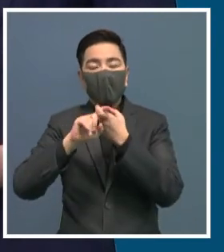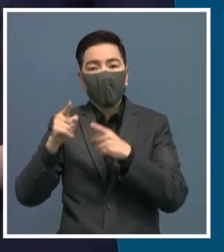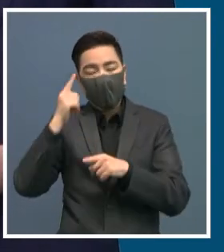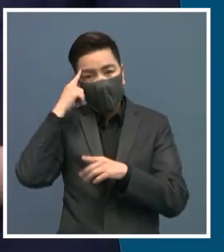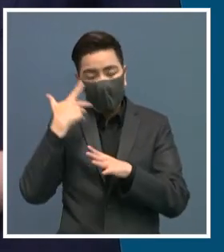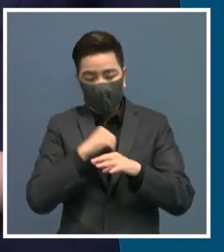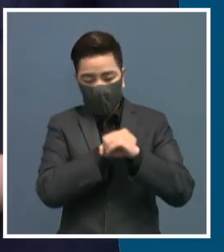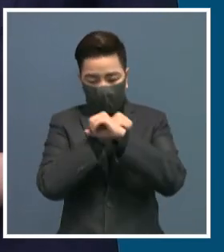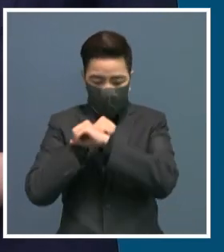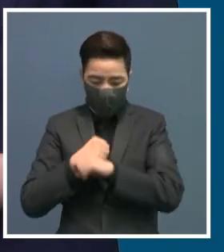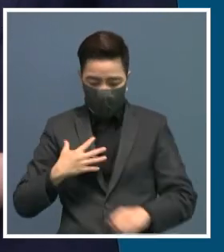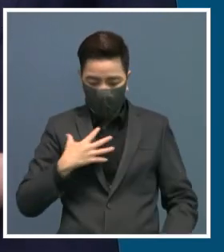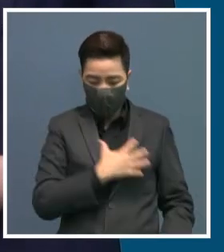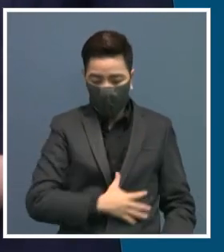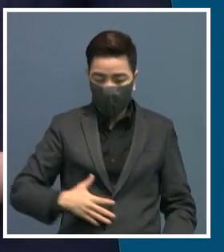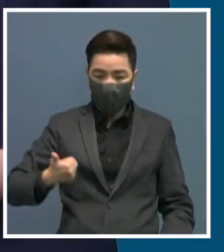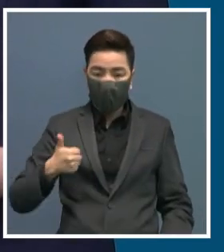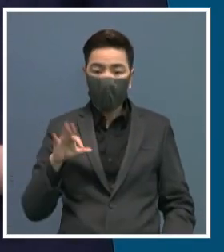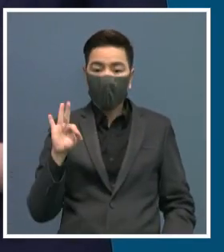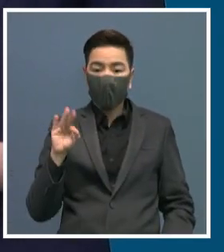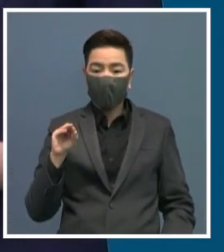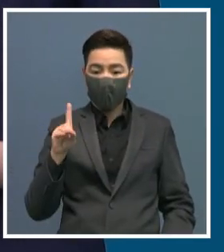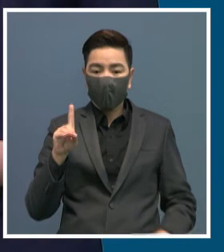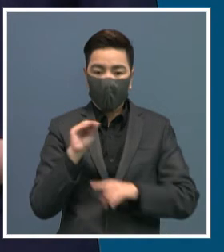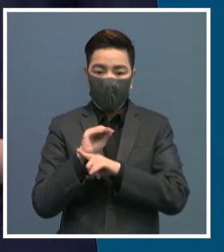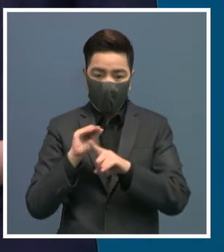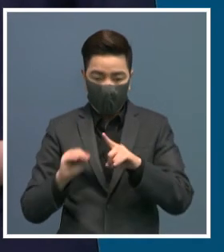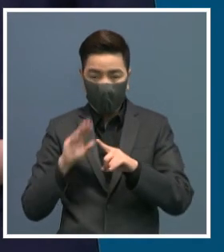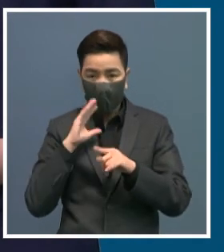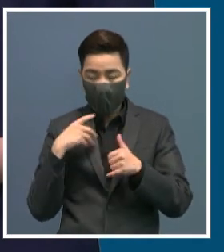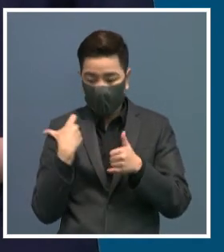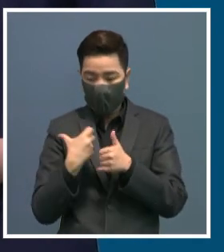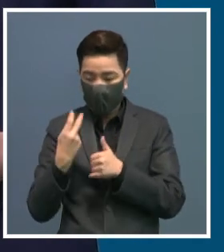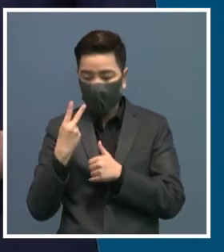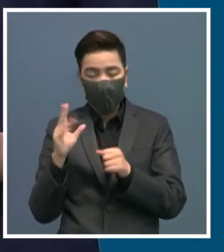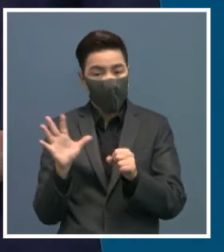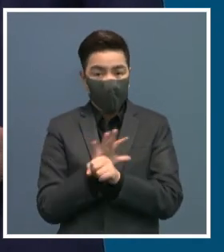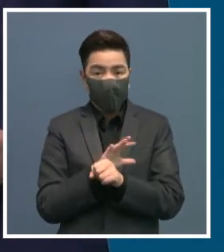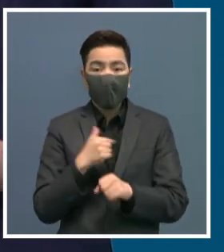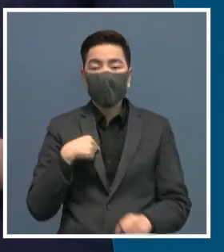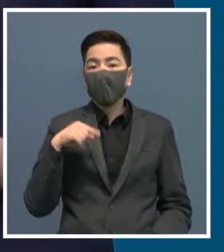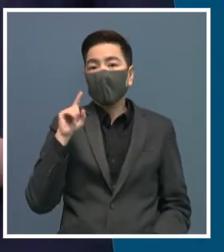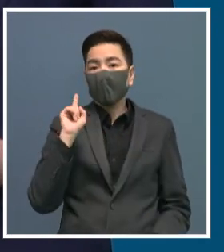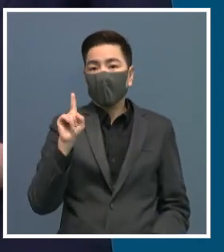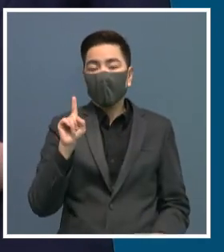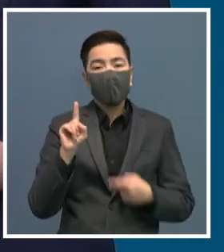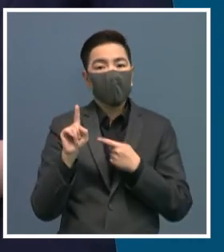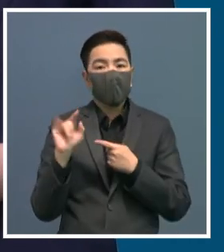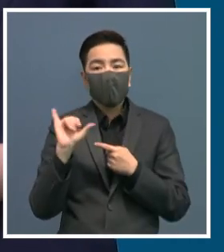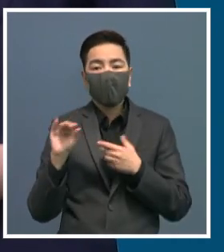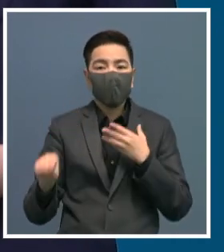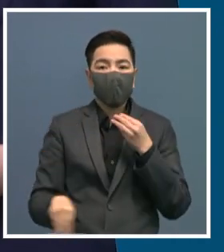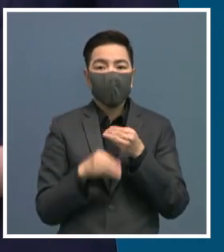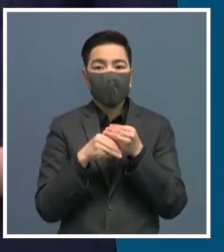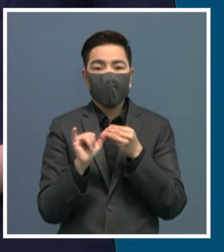สามารถสร้างภูมิคุ้มกันได้มากถึงร้อยละ 91ถ้าเกิดว่ารับ - 2โดสนะคะและอีกตัวนึงตัวนี้ยังไม่จอ